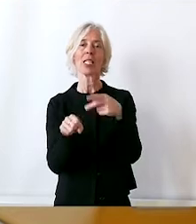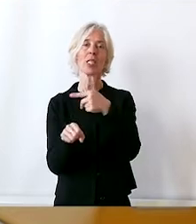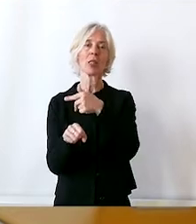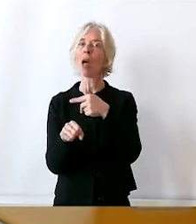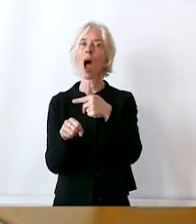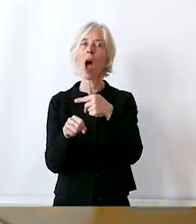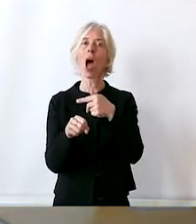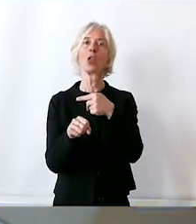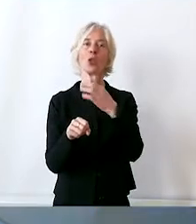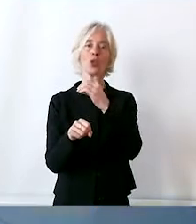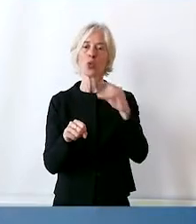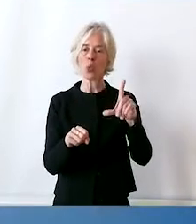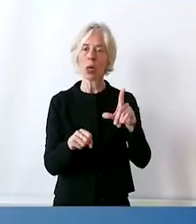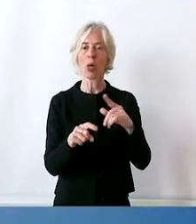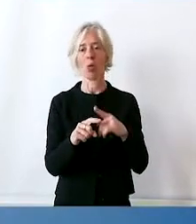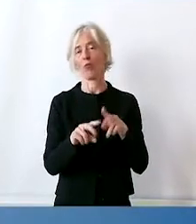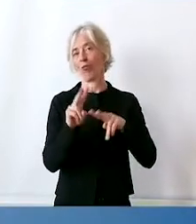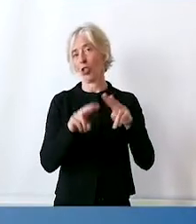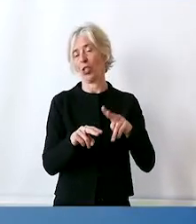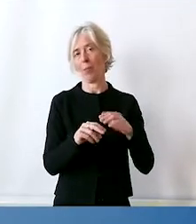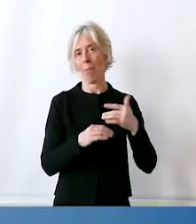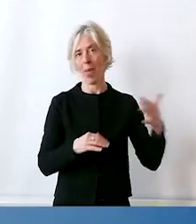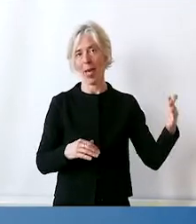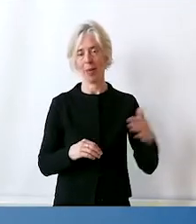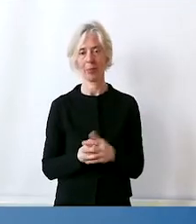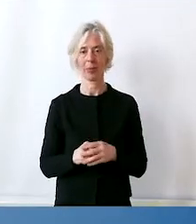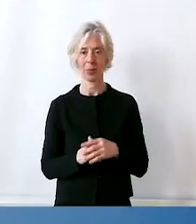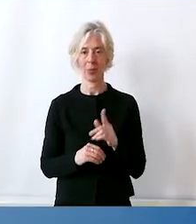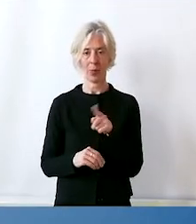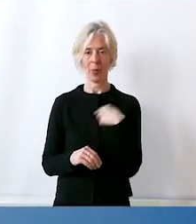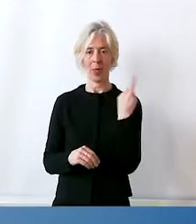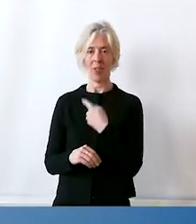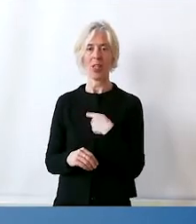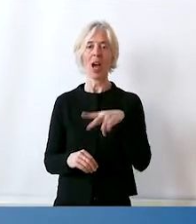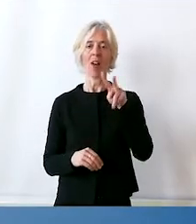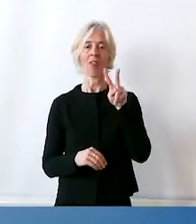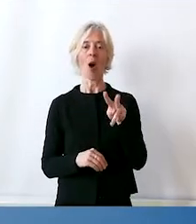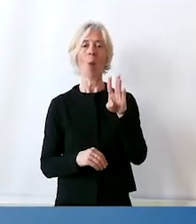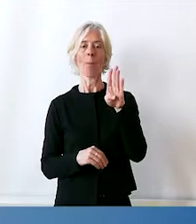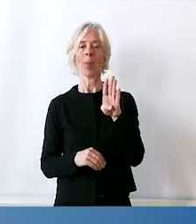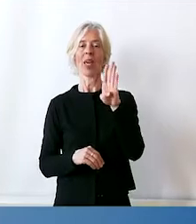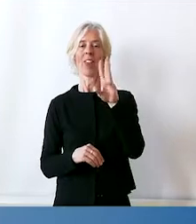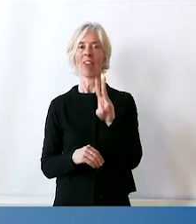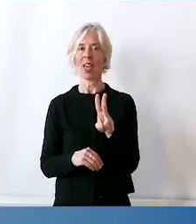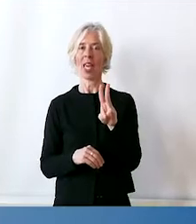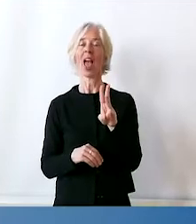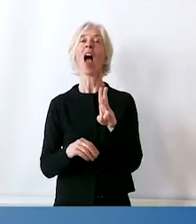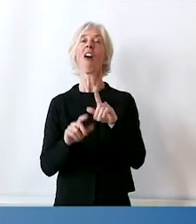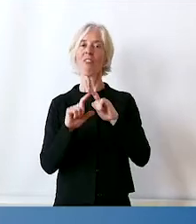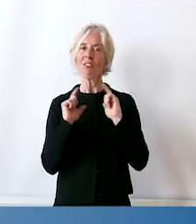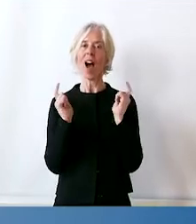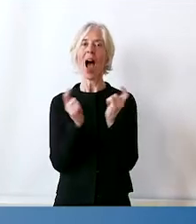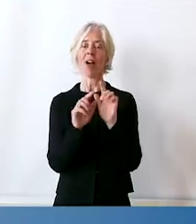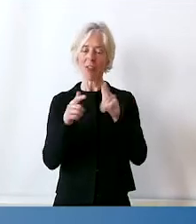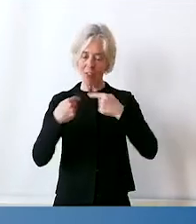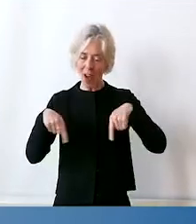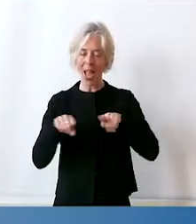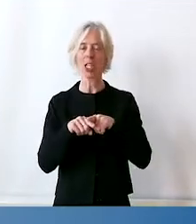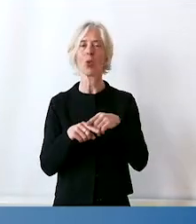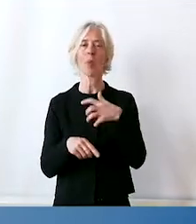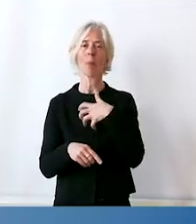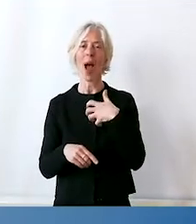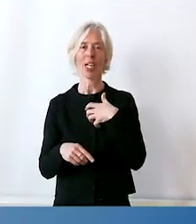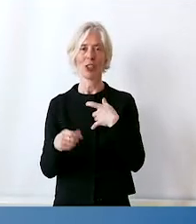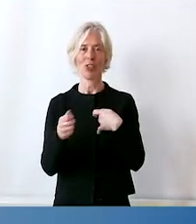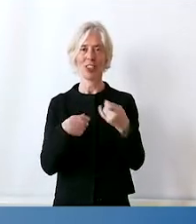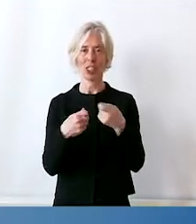mehr. Die Vereinigung der Bayerischen Wirtschaft, kurz VBW, ist die freiwillige, branchenübergreifende und zentrale